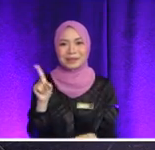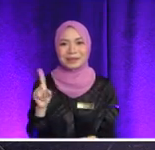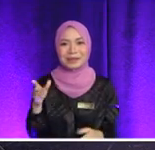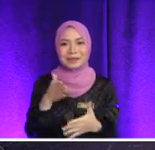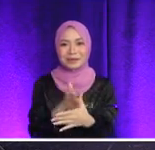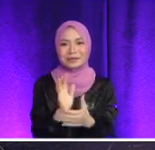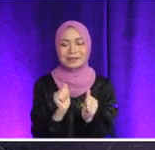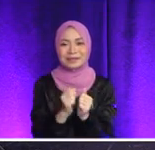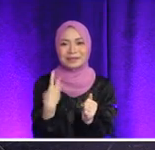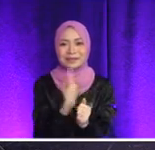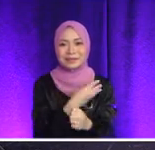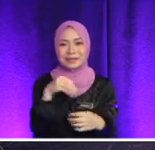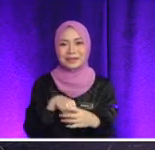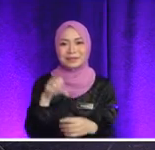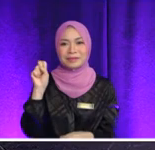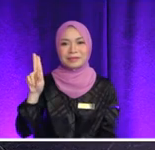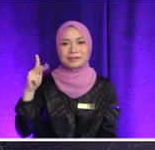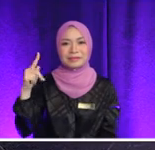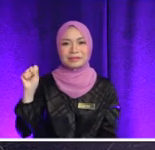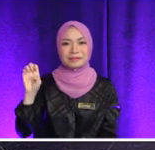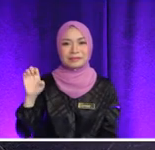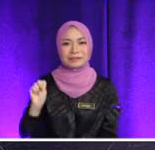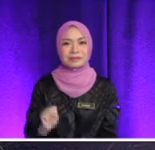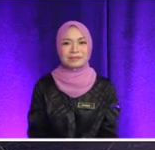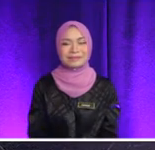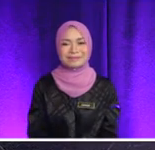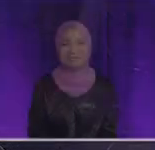dalam sukses SPM 2022